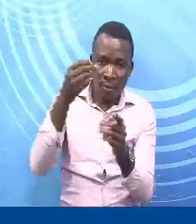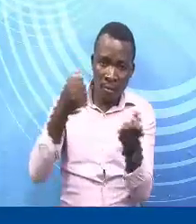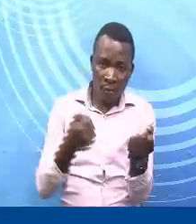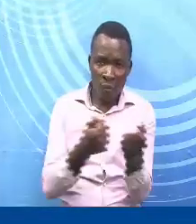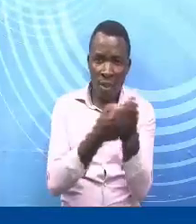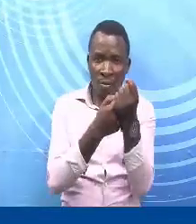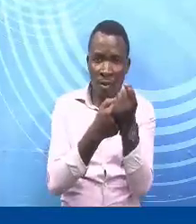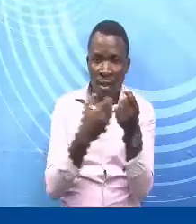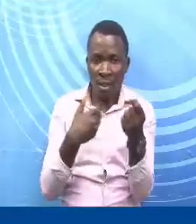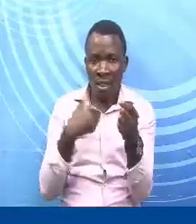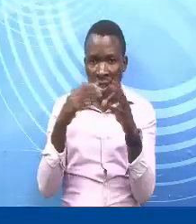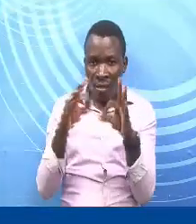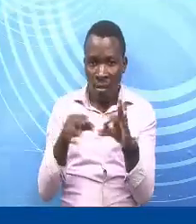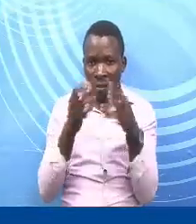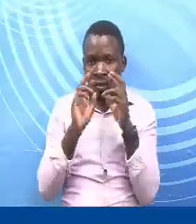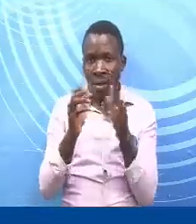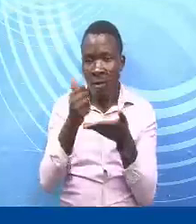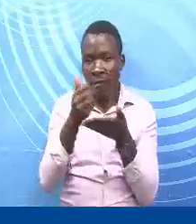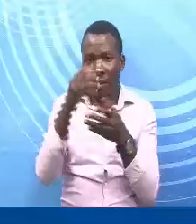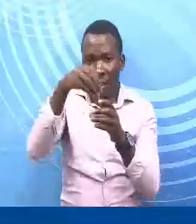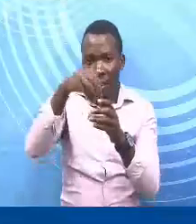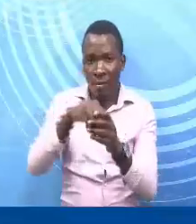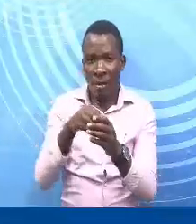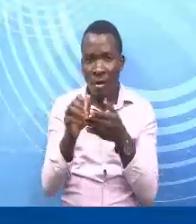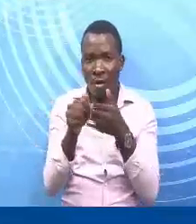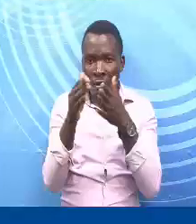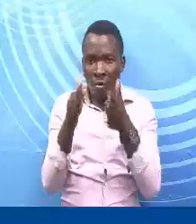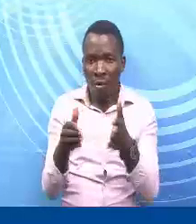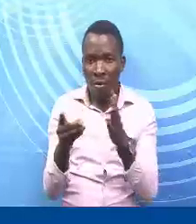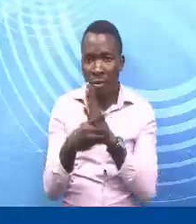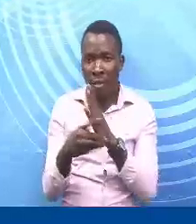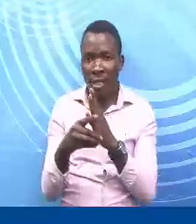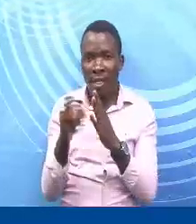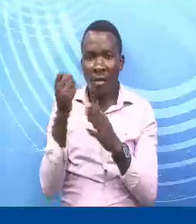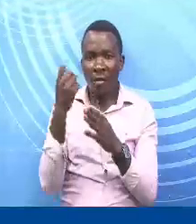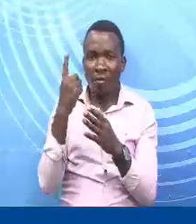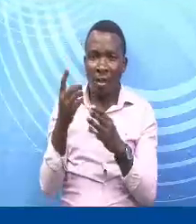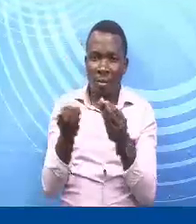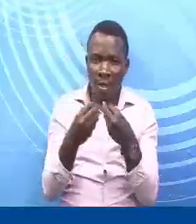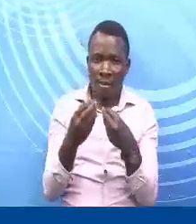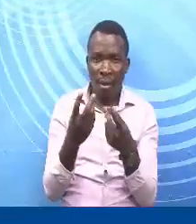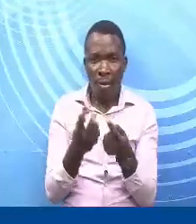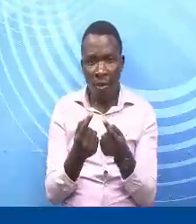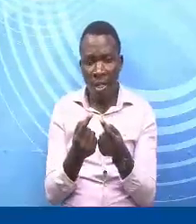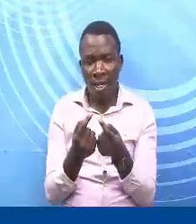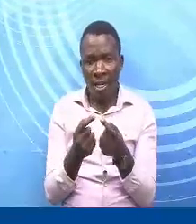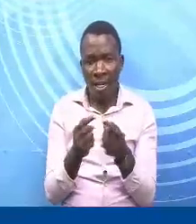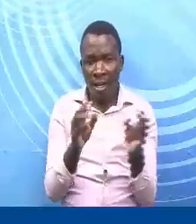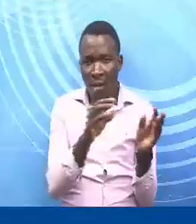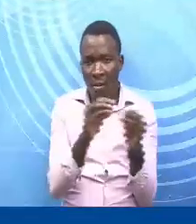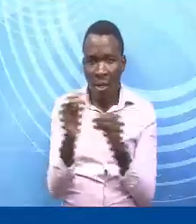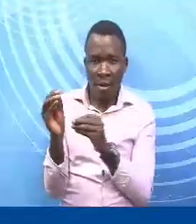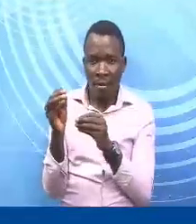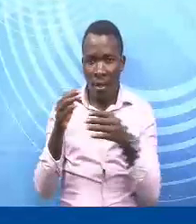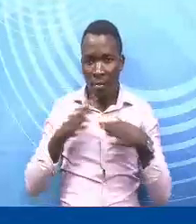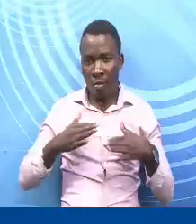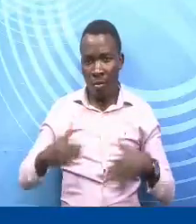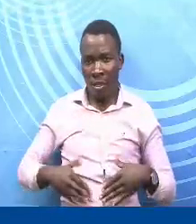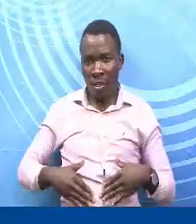mubona namwe mwamfashamo ubuyobozi bw'akarere numvaga bwampa amafaranga ukanyimurira n'umuntu